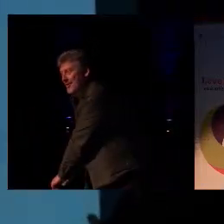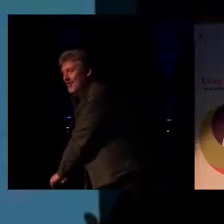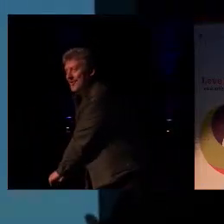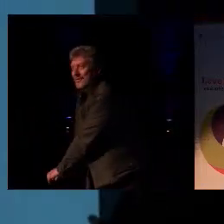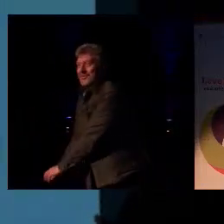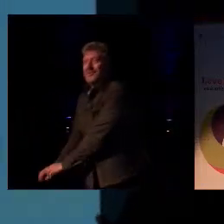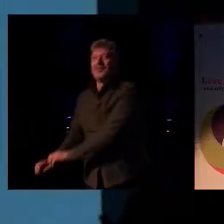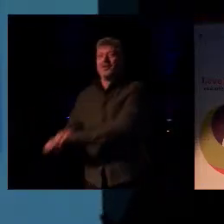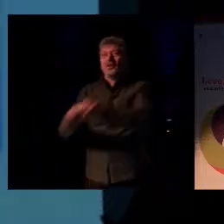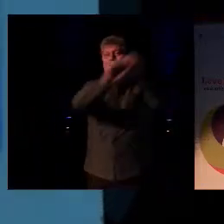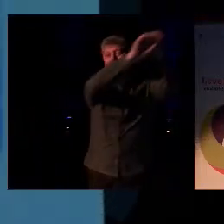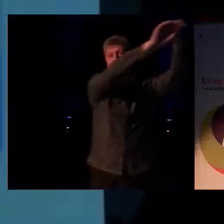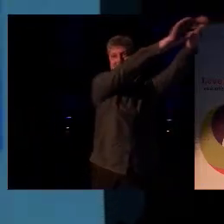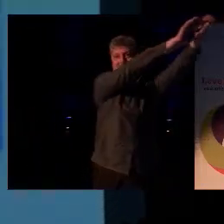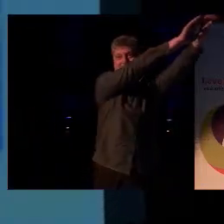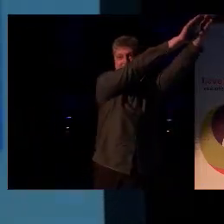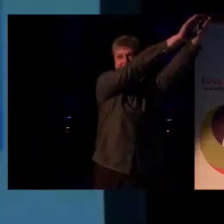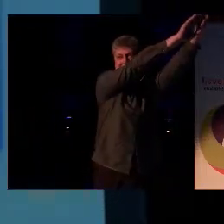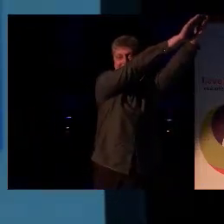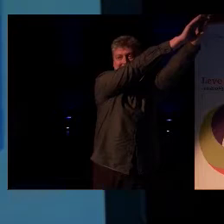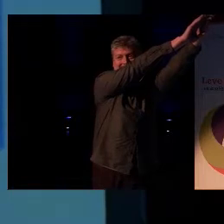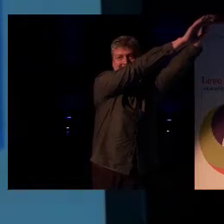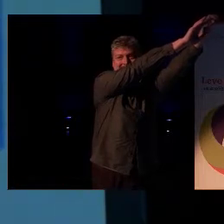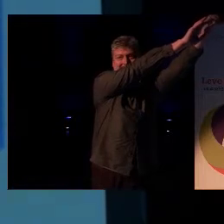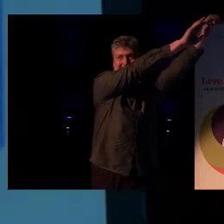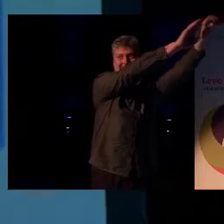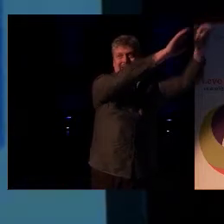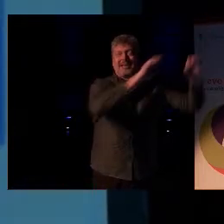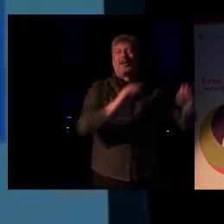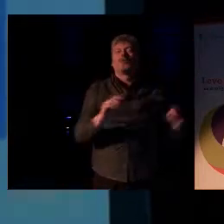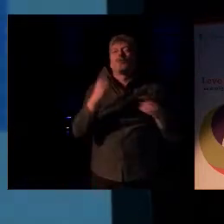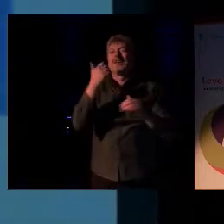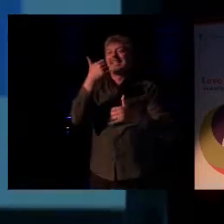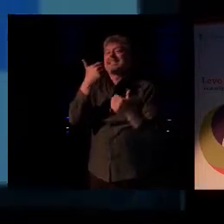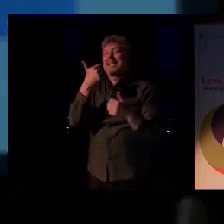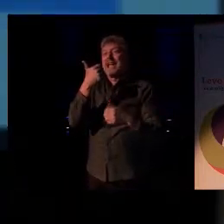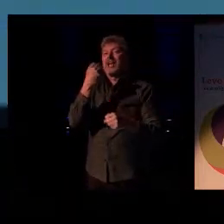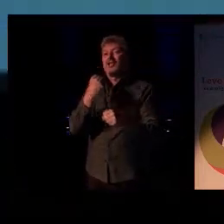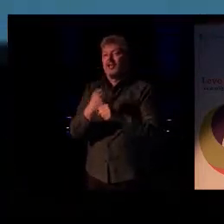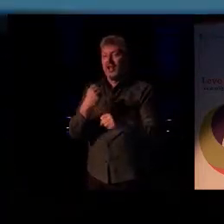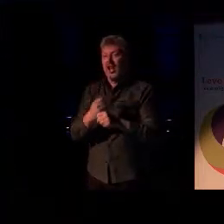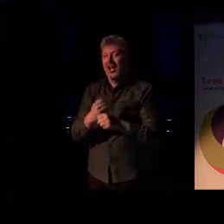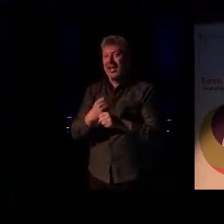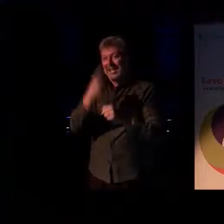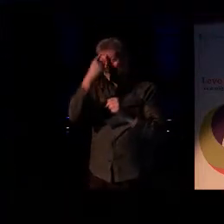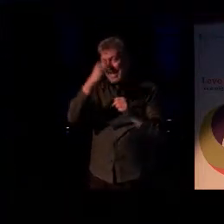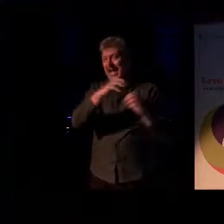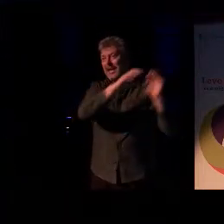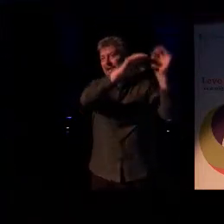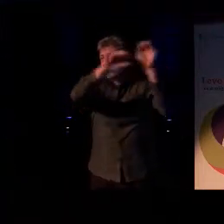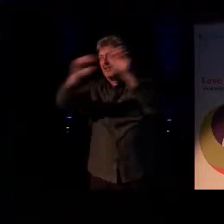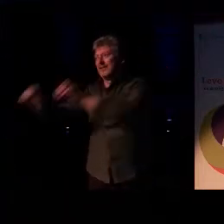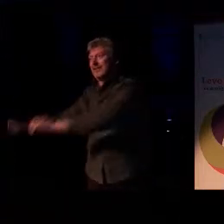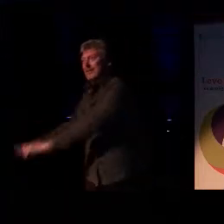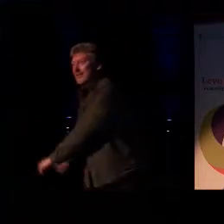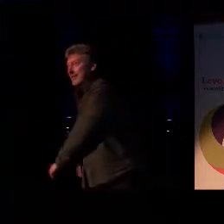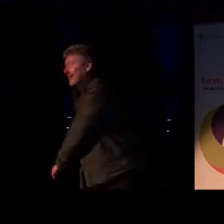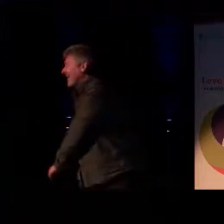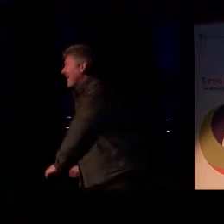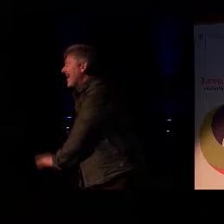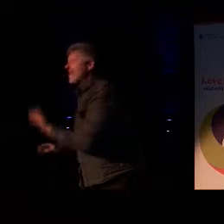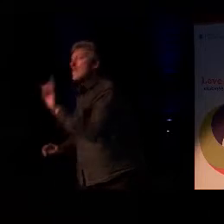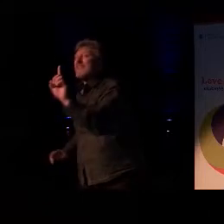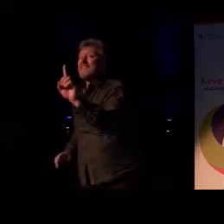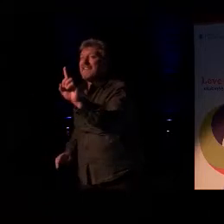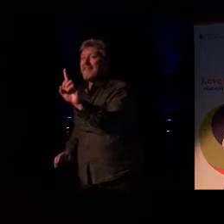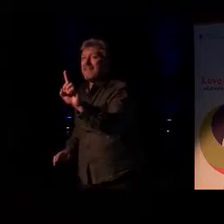motsatt siden, strekker ut. En deilig rotasjon. Så kjører vi nå 6 stykker, der vi tenker kast og stopp. Og lager gjerne litt lyd. Er det klar? Nei, vent, vent,